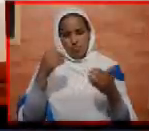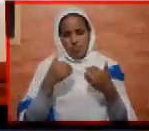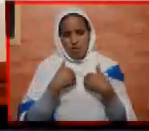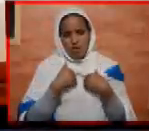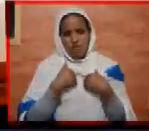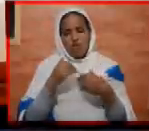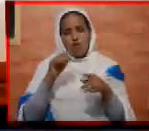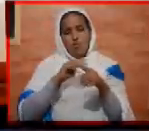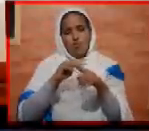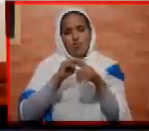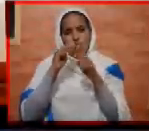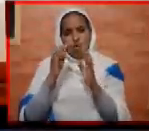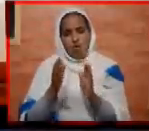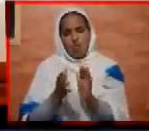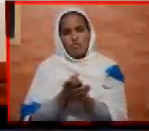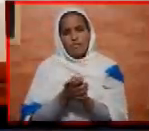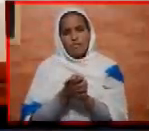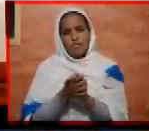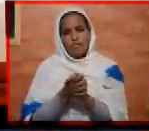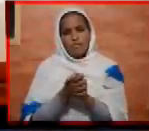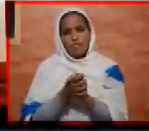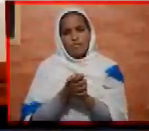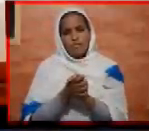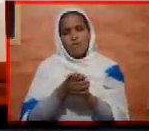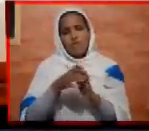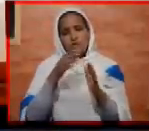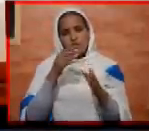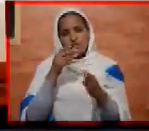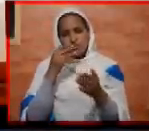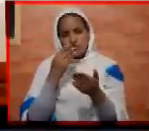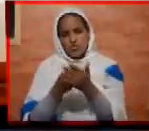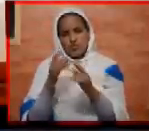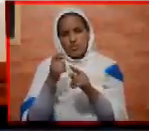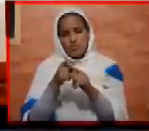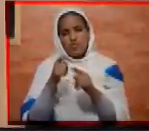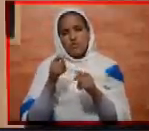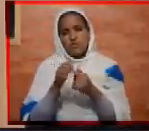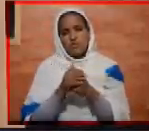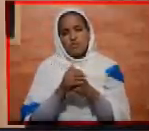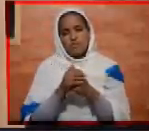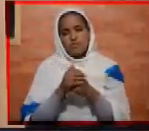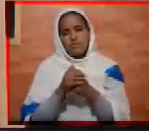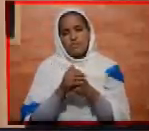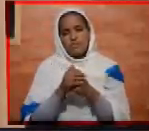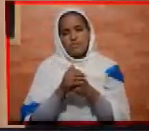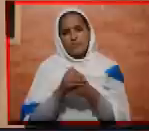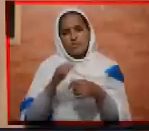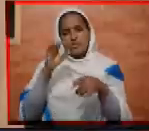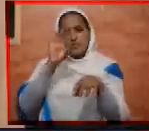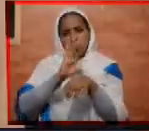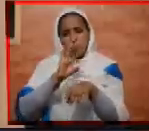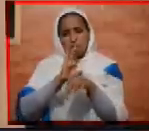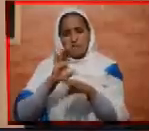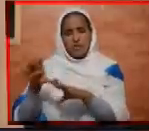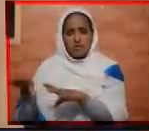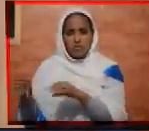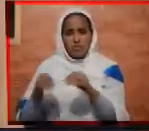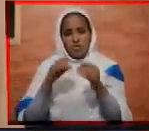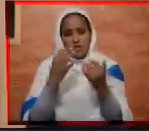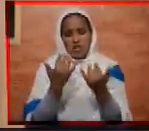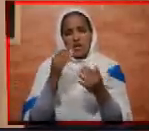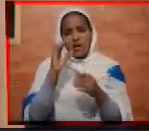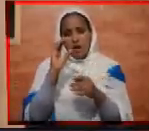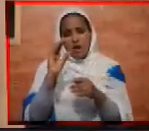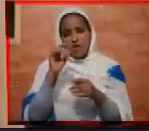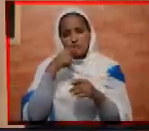ለወገንም ይራራል። ቅድም መምህር ተናግረውታል። የቤተ ክርስቲያን ተማሪዎች ገና ሀ ሲሉ ትትና